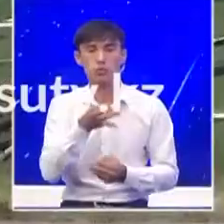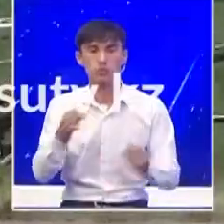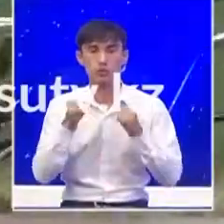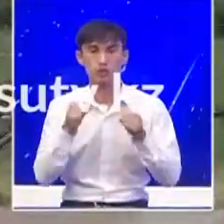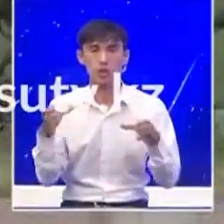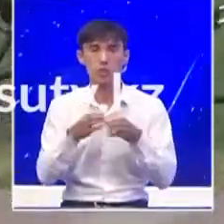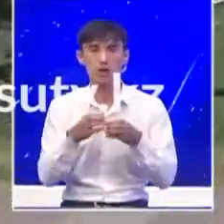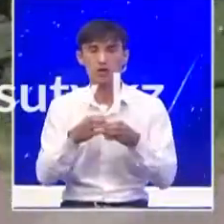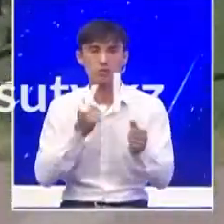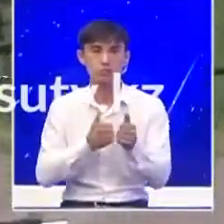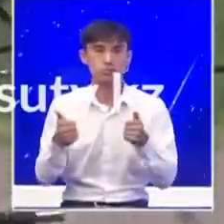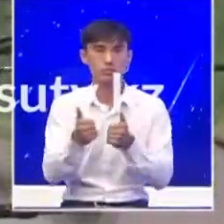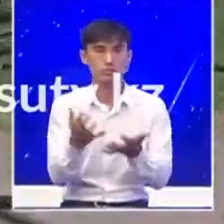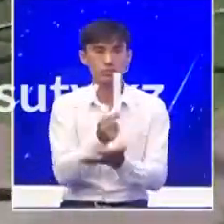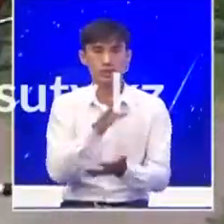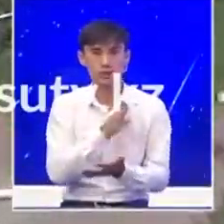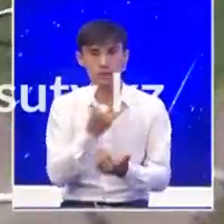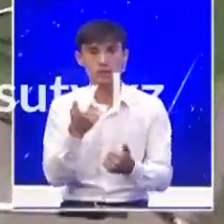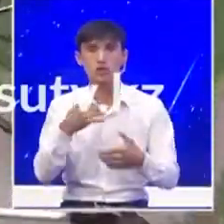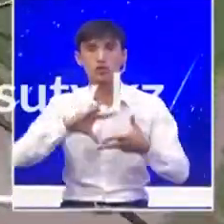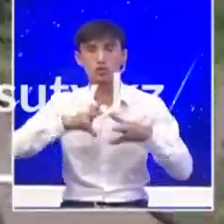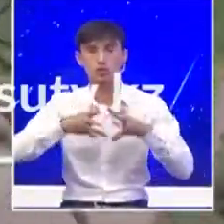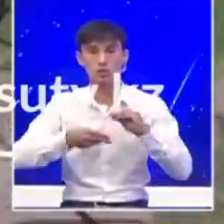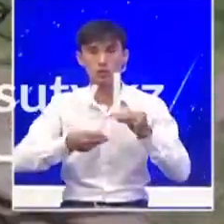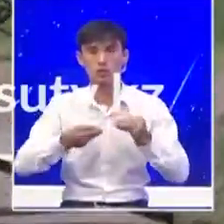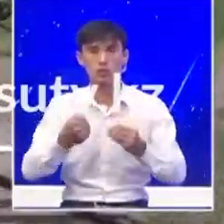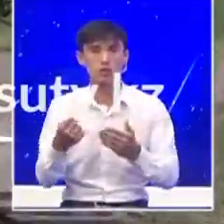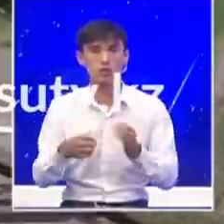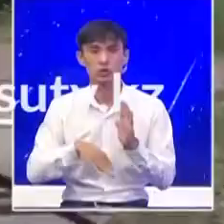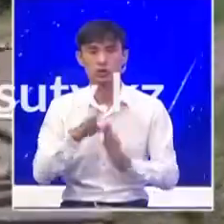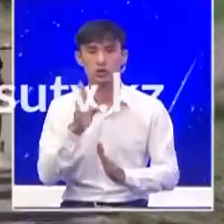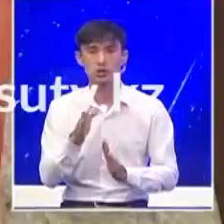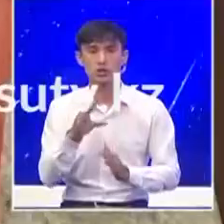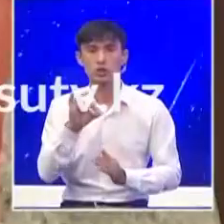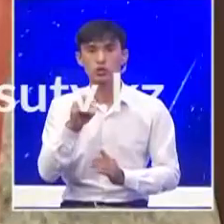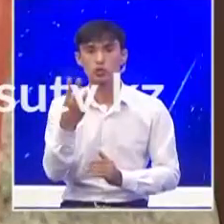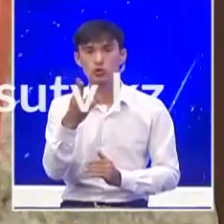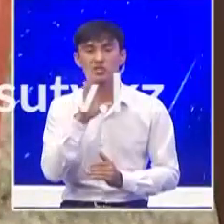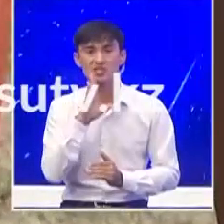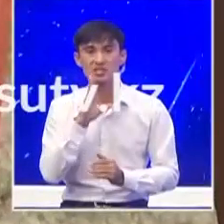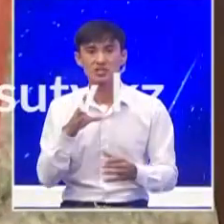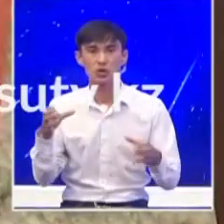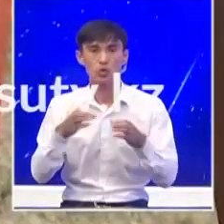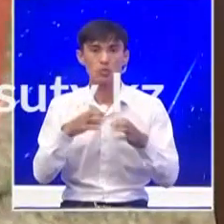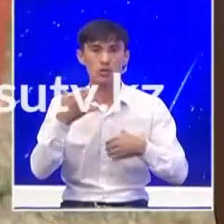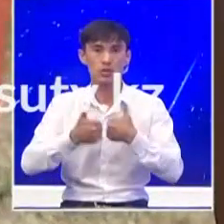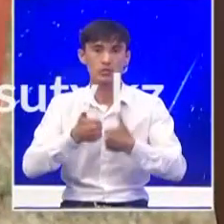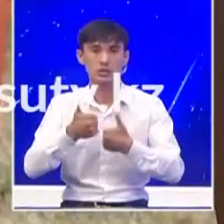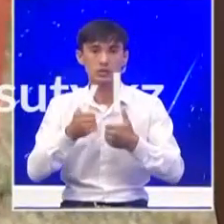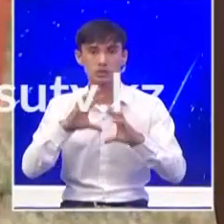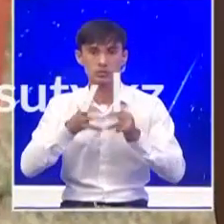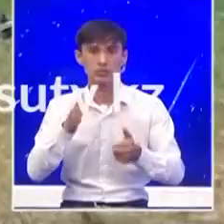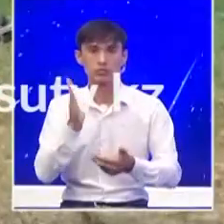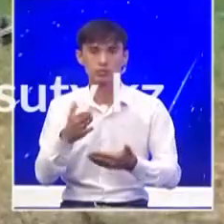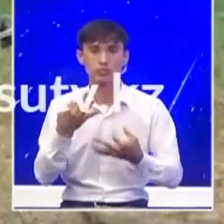командалық есепте бас жүлдені жеңіп алған еді. Сол жарыстың қорытындысы бойынша жақсы нәтиже көрсеткен жетісулық қыз ел құрамасына алынып, әлем біріншілігінде өнер көрсету